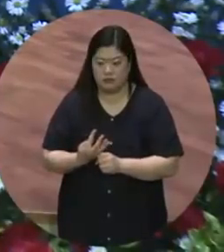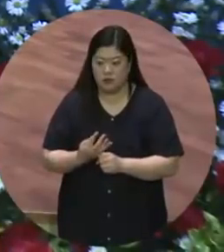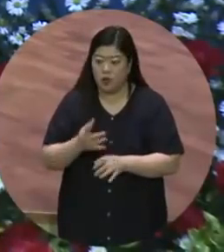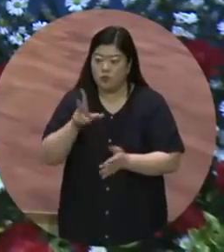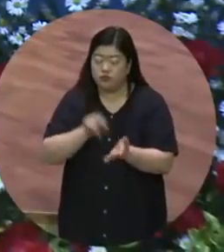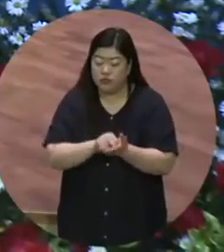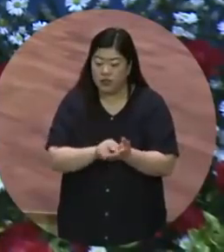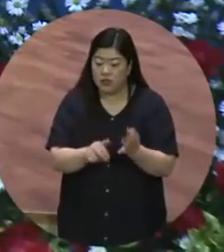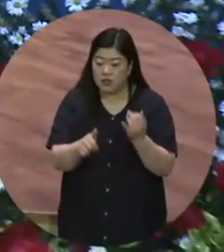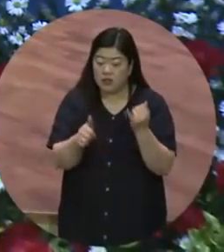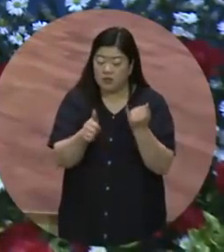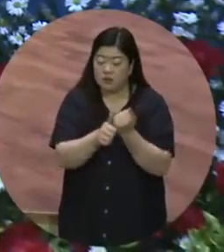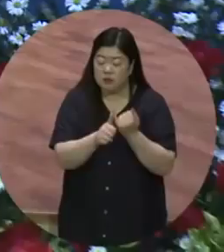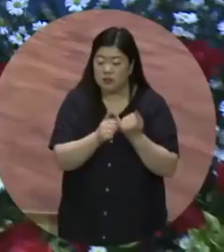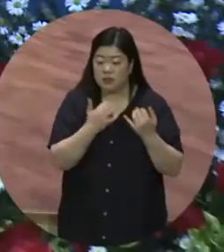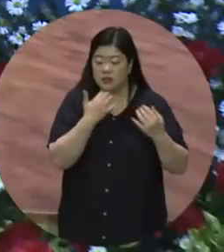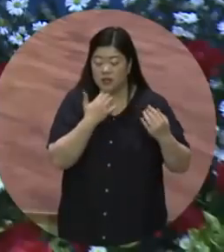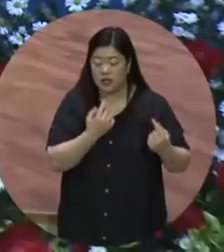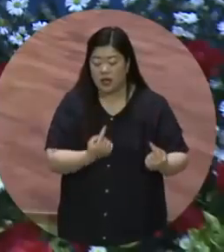리브가가 그때부터